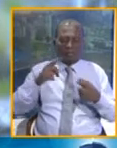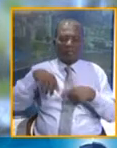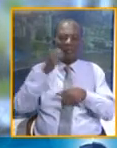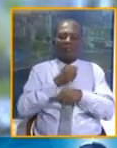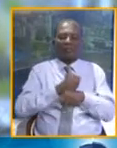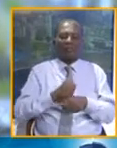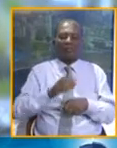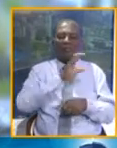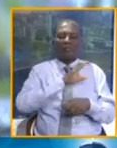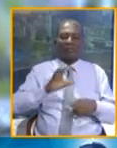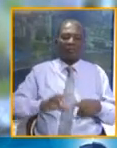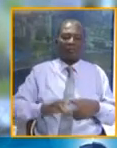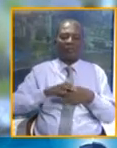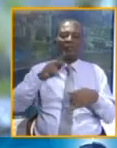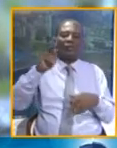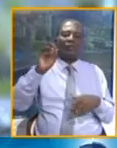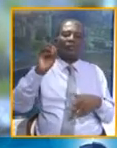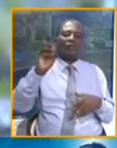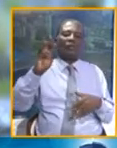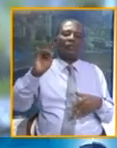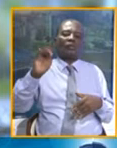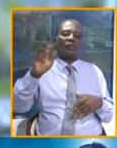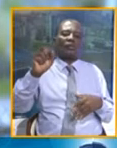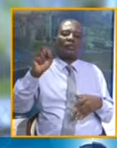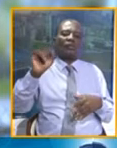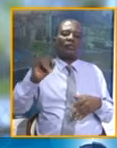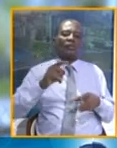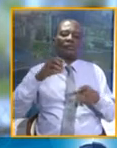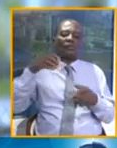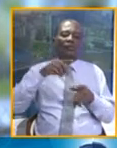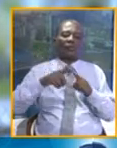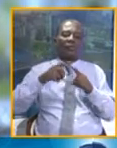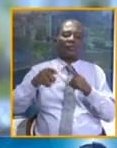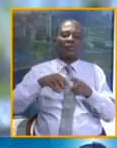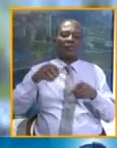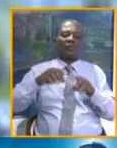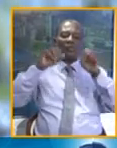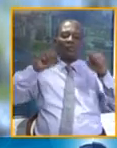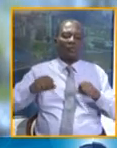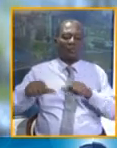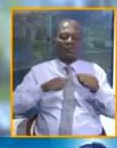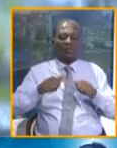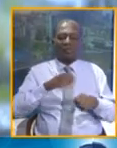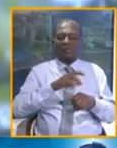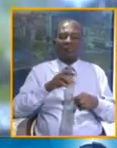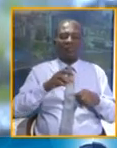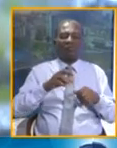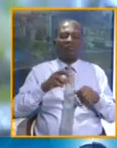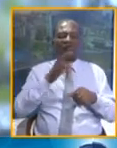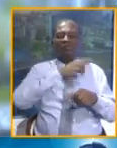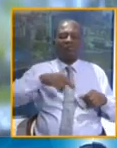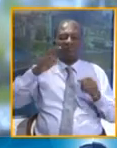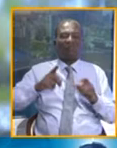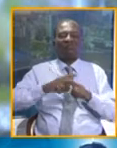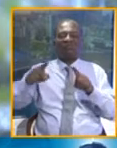de Koumassi, plus de 1000 femmes de différents secteurs d'activité, de religion, d'appartenance politique diverses